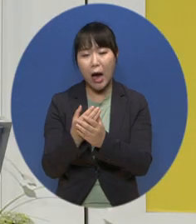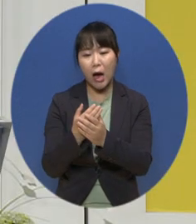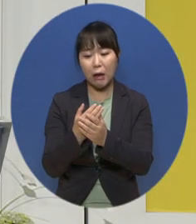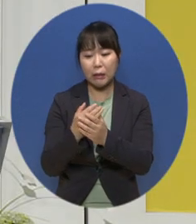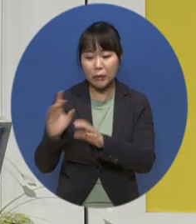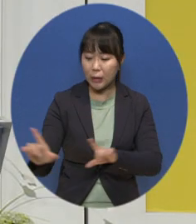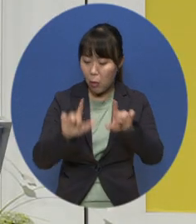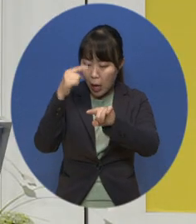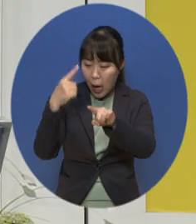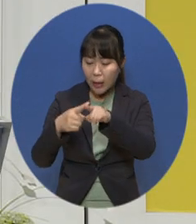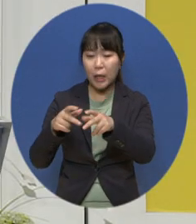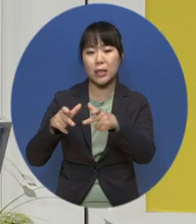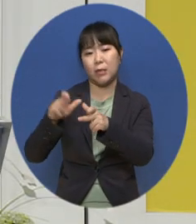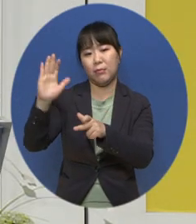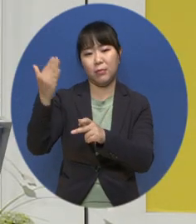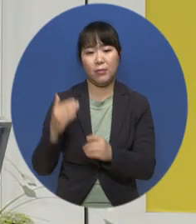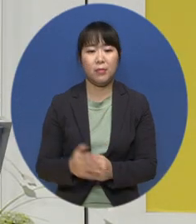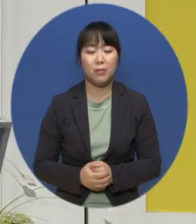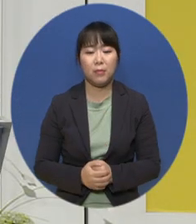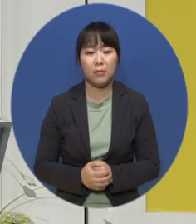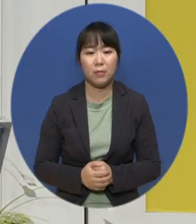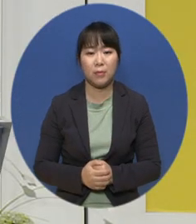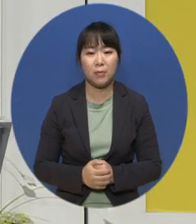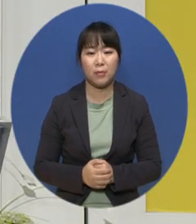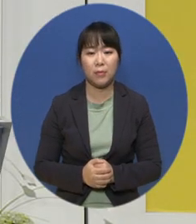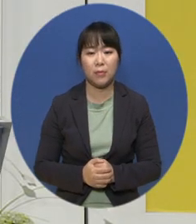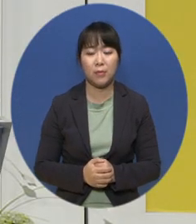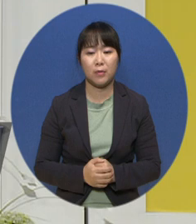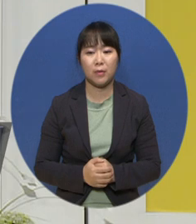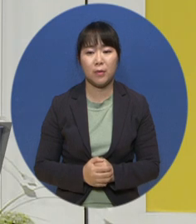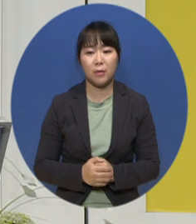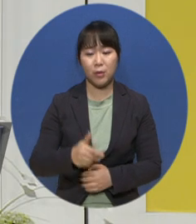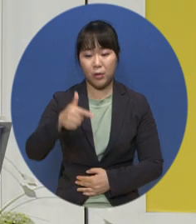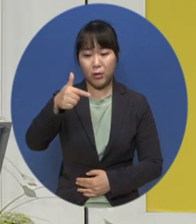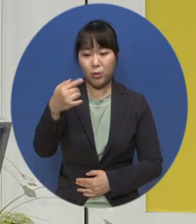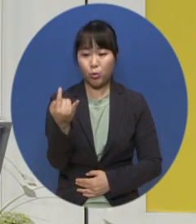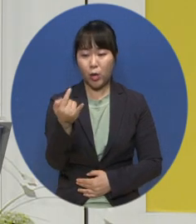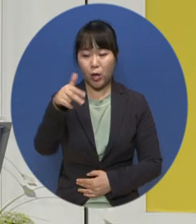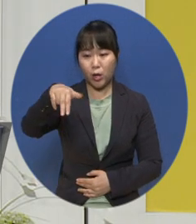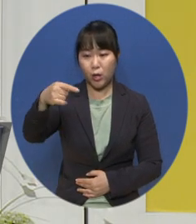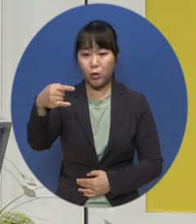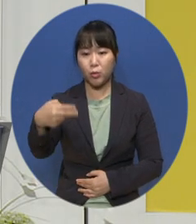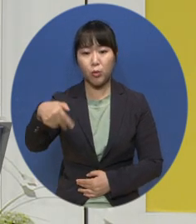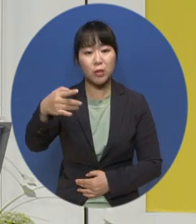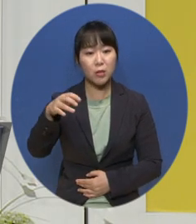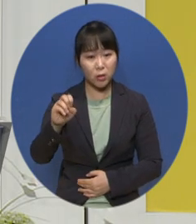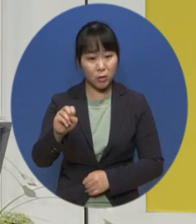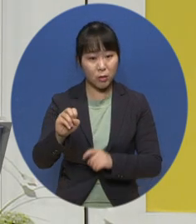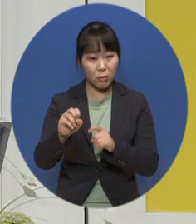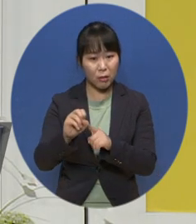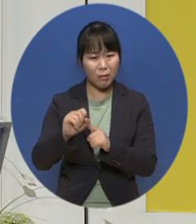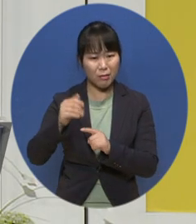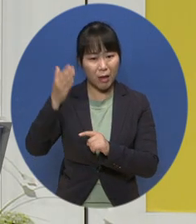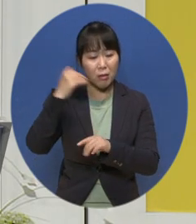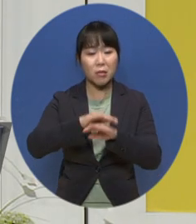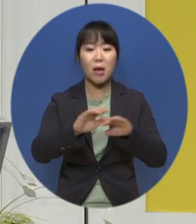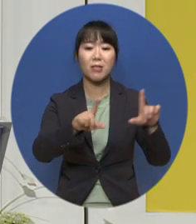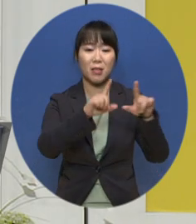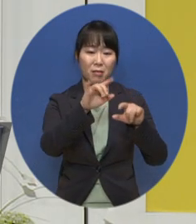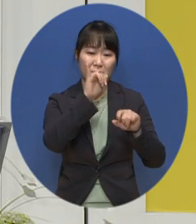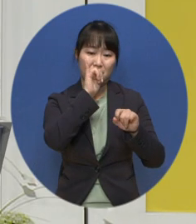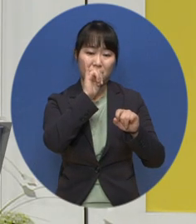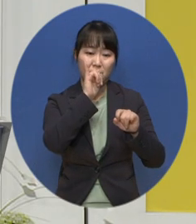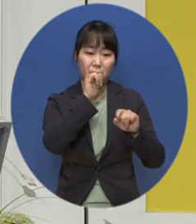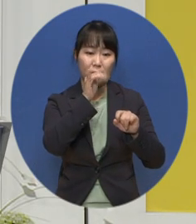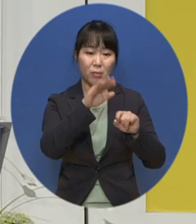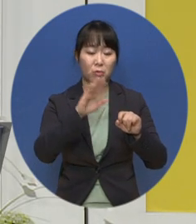어 예 그래서 이제 즉 4조 정의 라고 하지요 4 급조 내내 자산은 사람들이 왔는데요 이 몇 살부터 내조